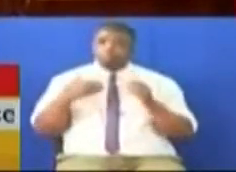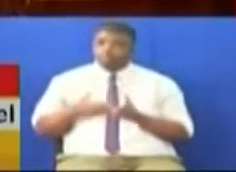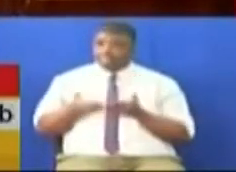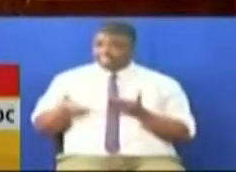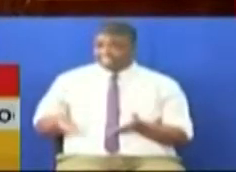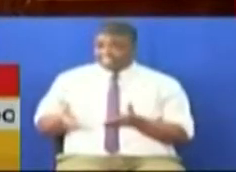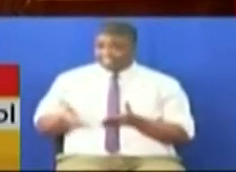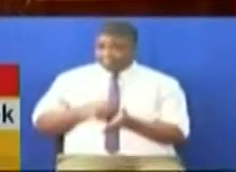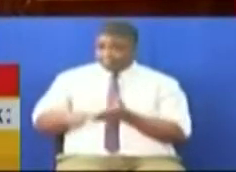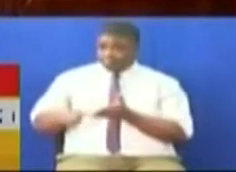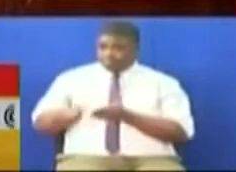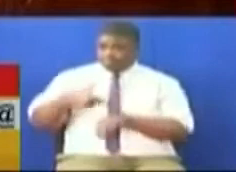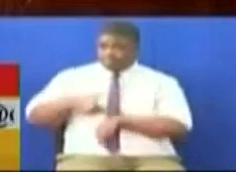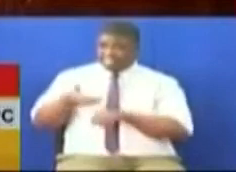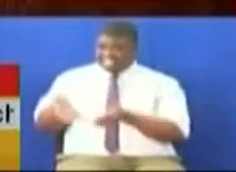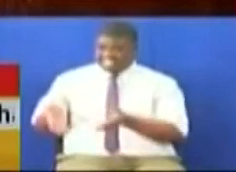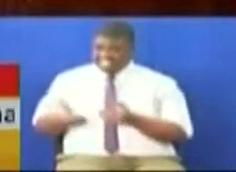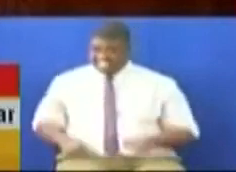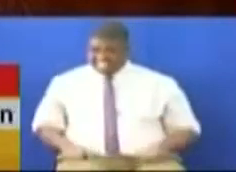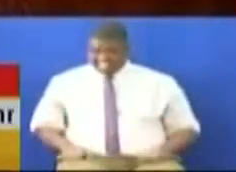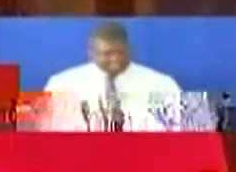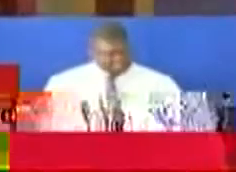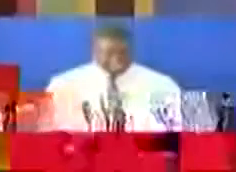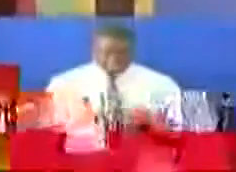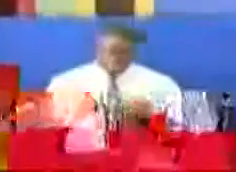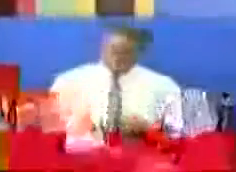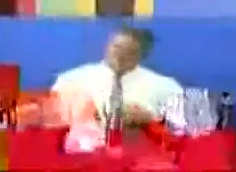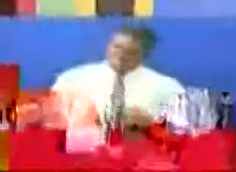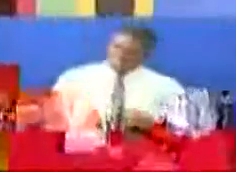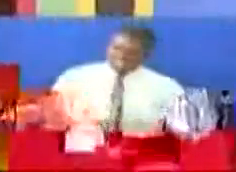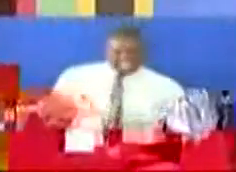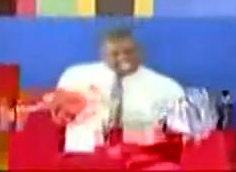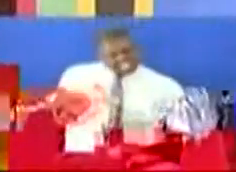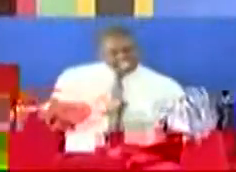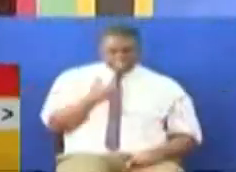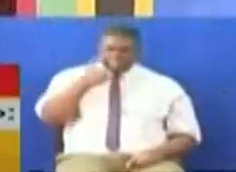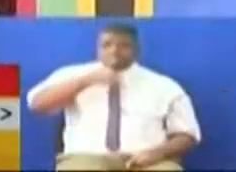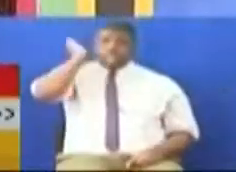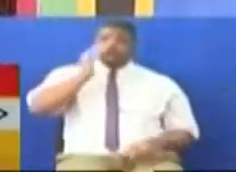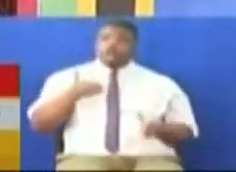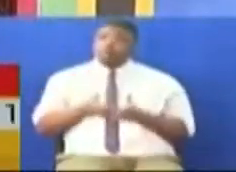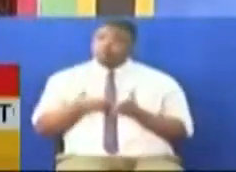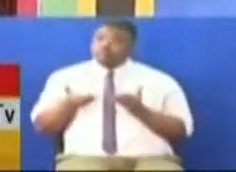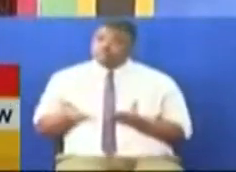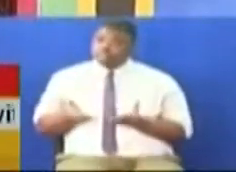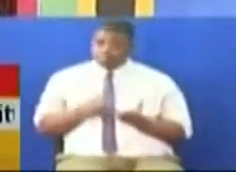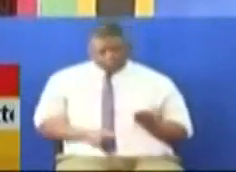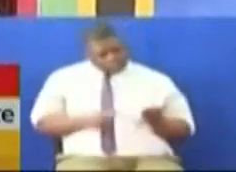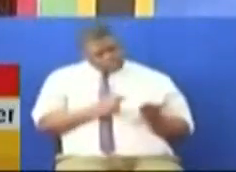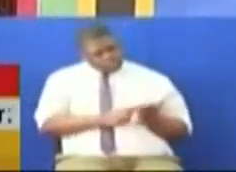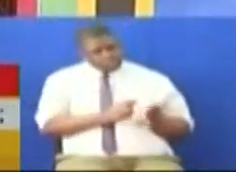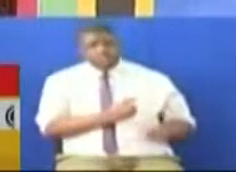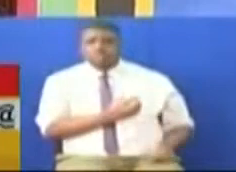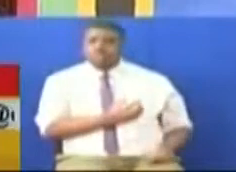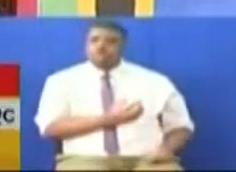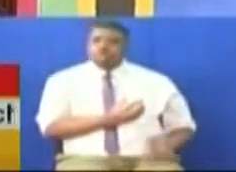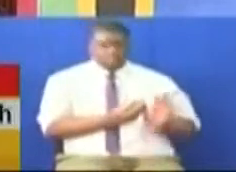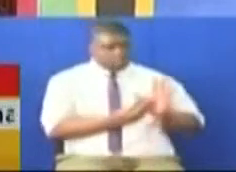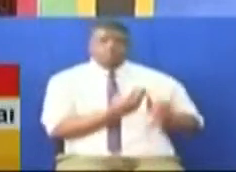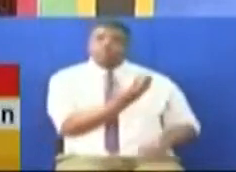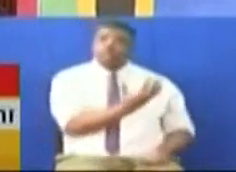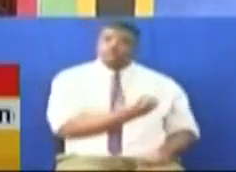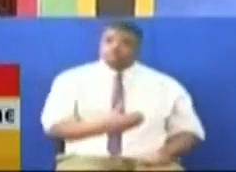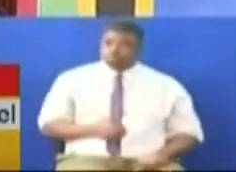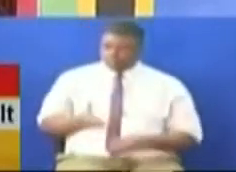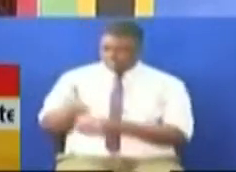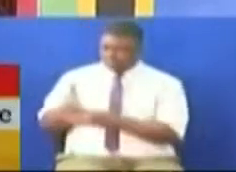kipindi hiki. Kitendo hicho mheshimiwa speaker, tunashangaa sana kwamba mpaka sasa hivi serikali ina hisa 85%, alafu kampuni ya